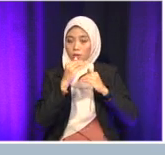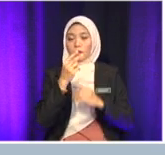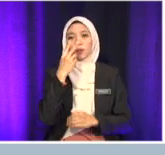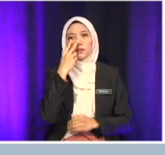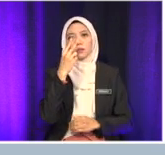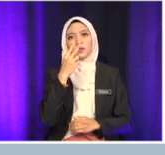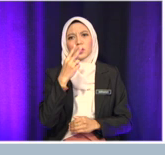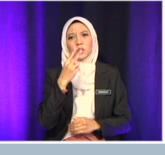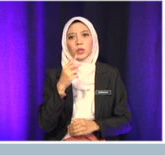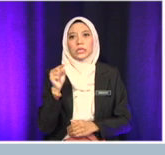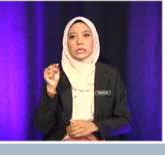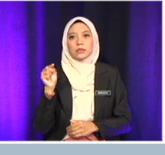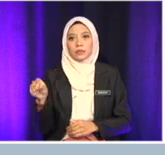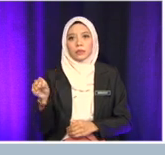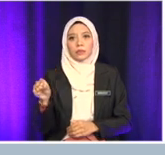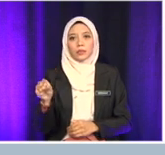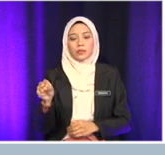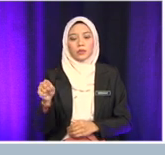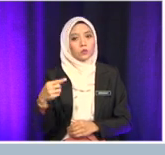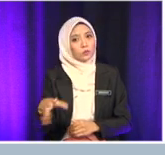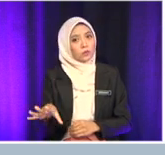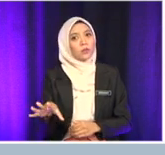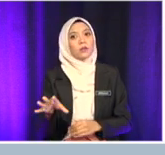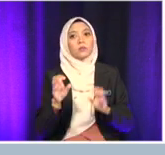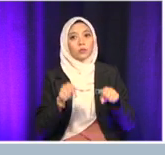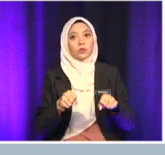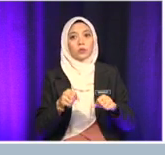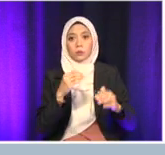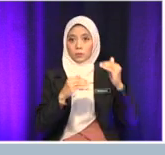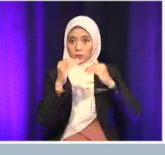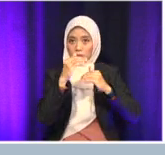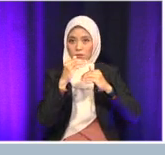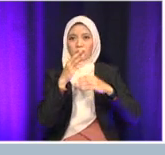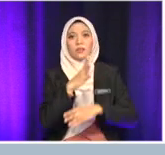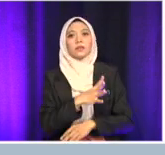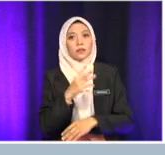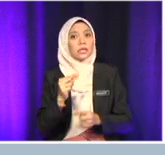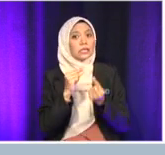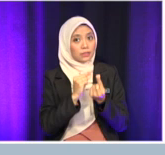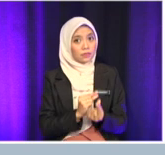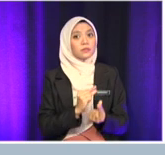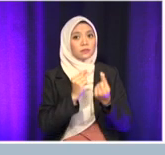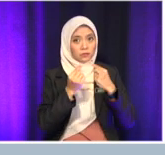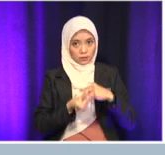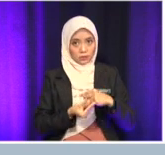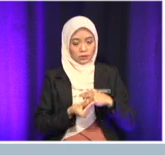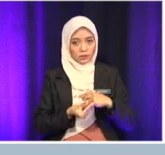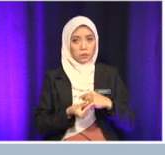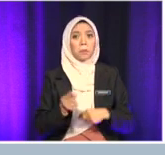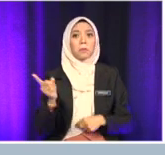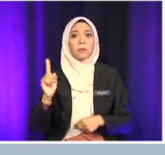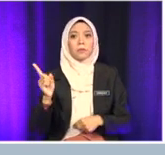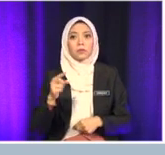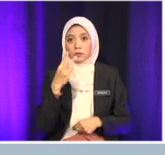garis lurus adalah gantikan mana-mana titik pada persamaan